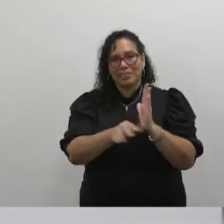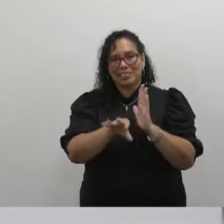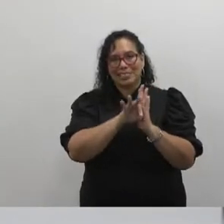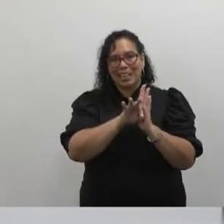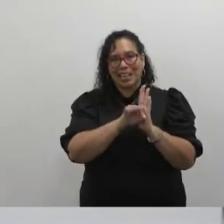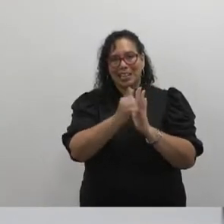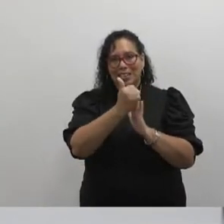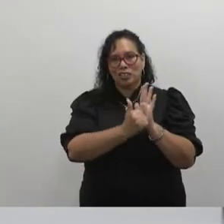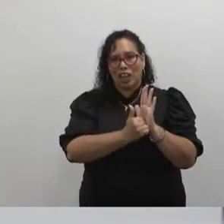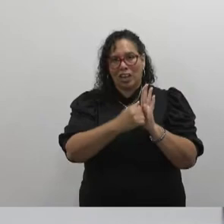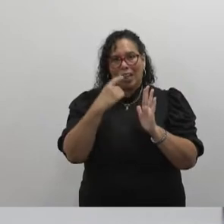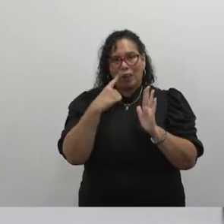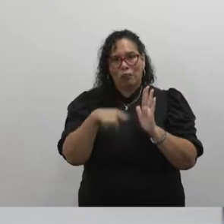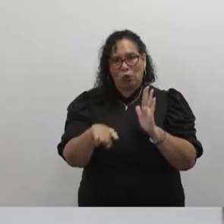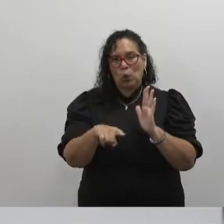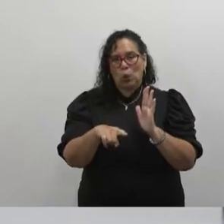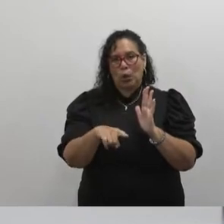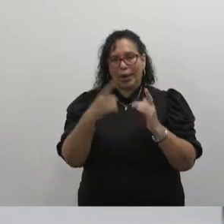hay